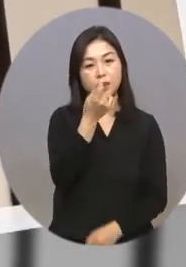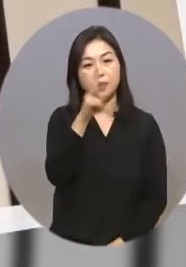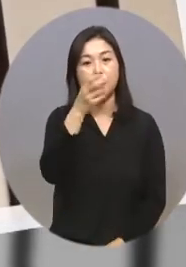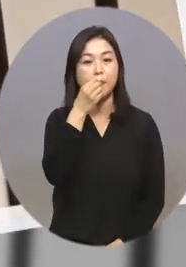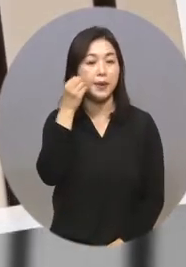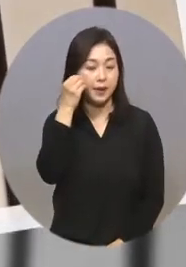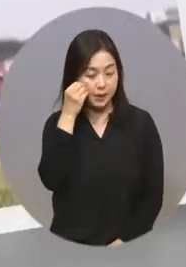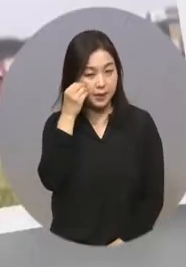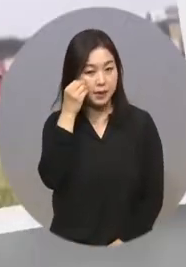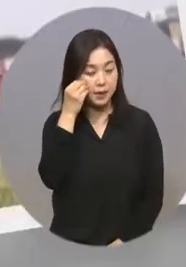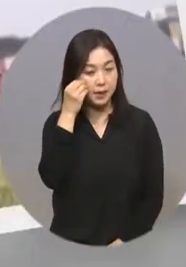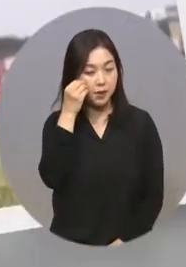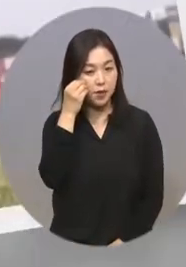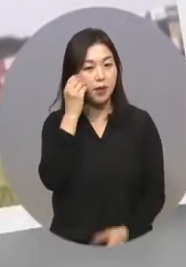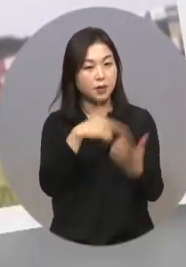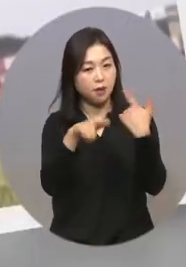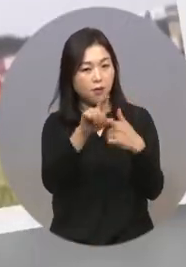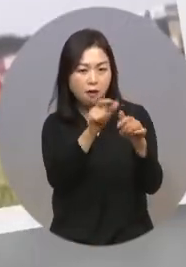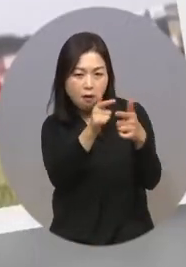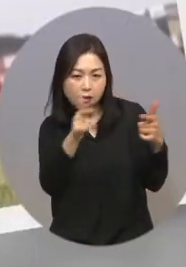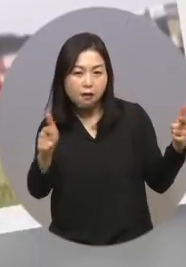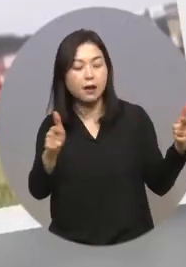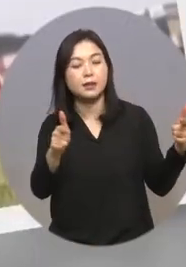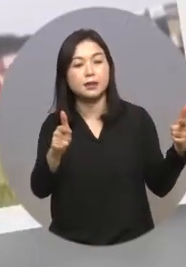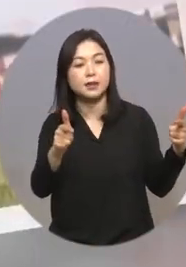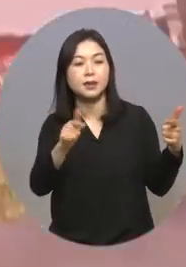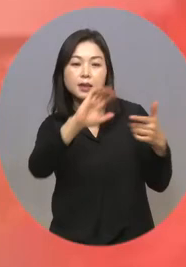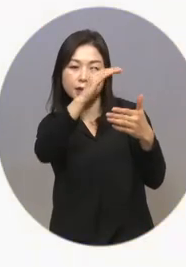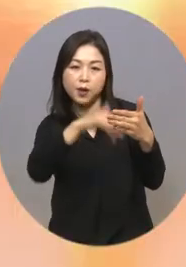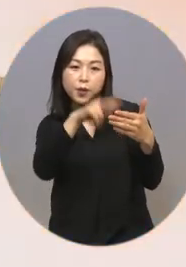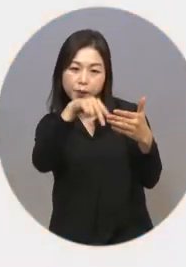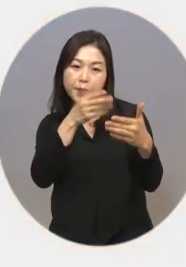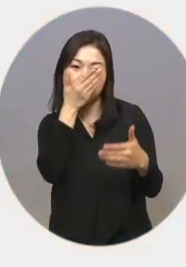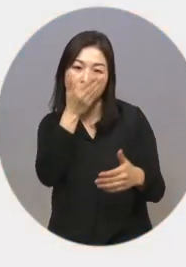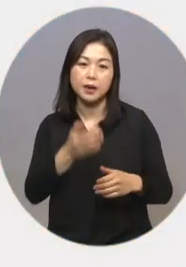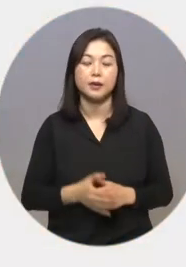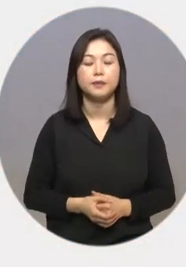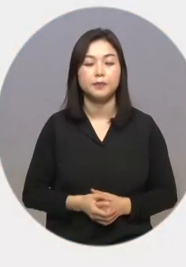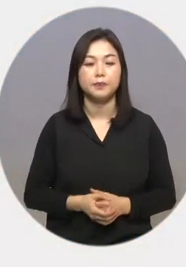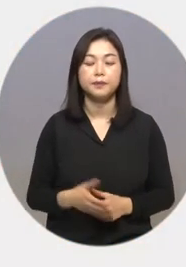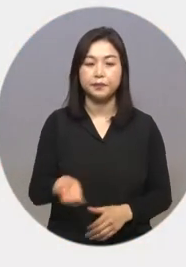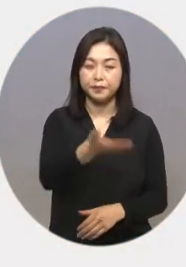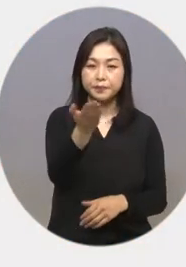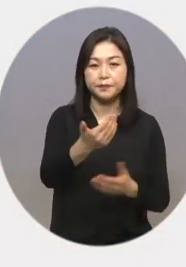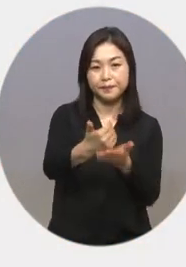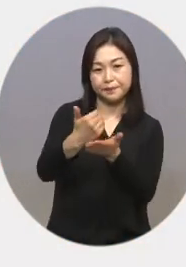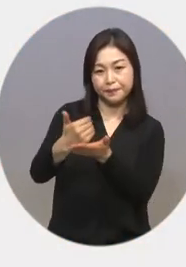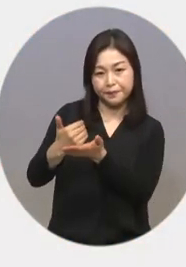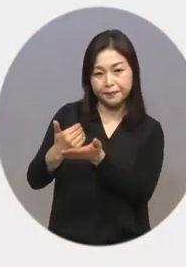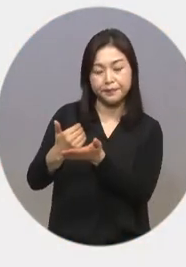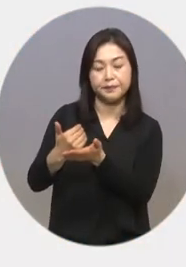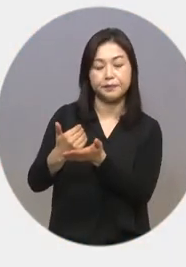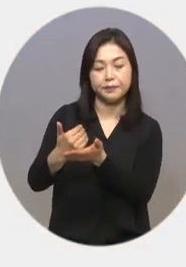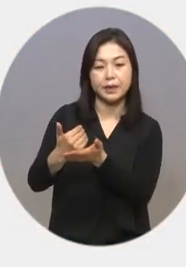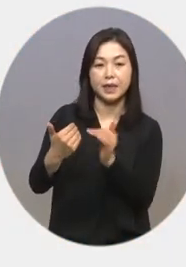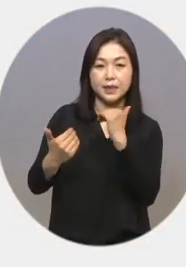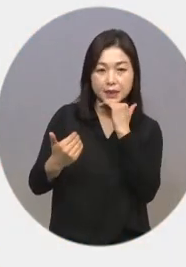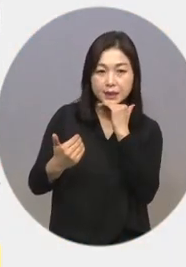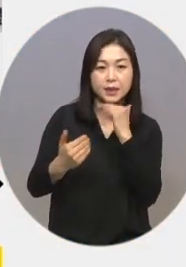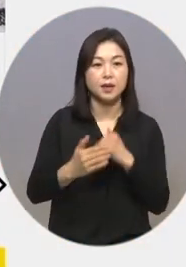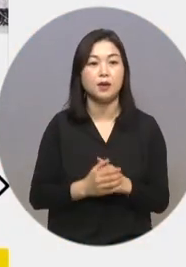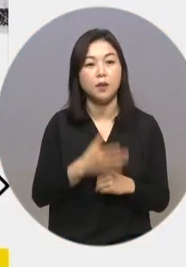홈페이지를 통해 보다 다양한 소식을 접할 수 있습니다 시청자 여러분의 제보를 기다립니다 웰 페어 뉴스